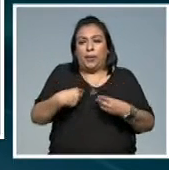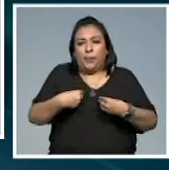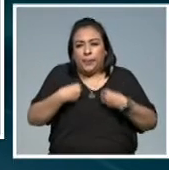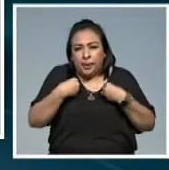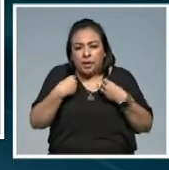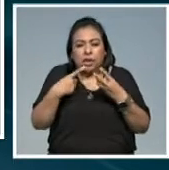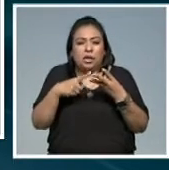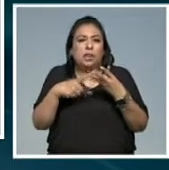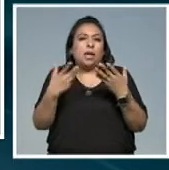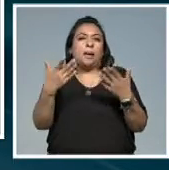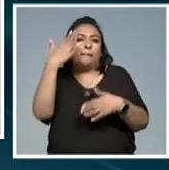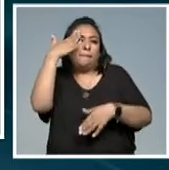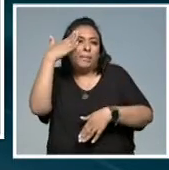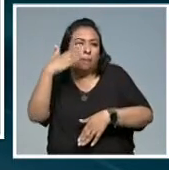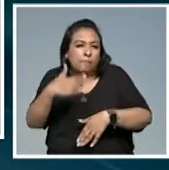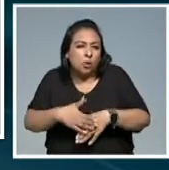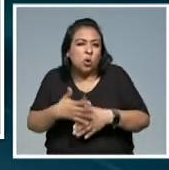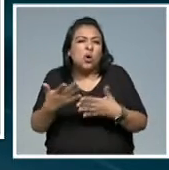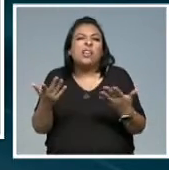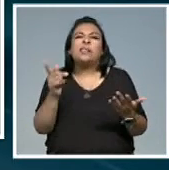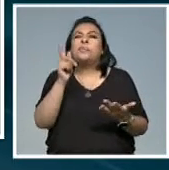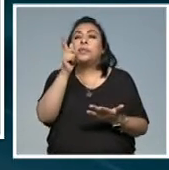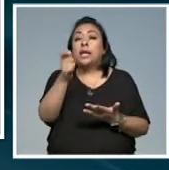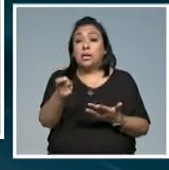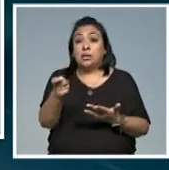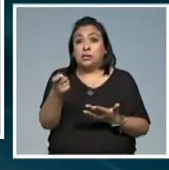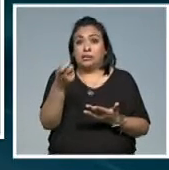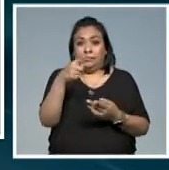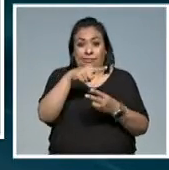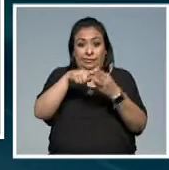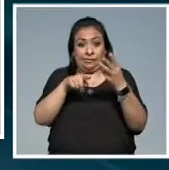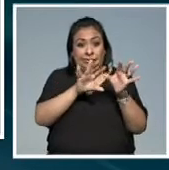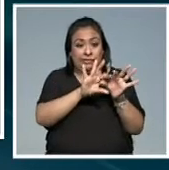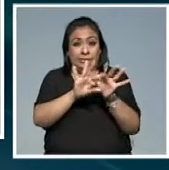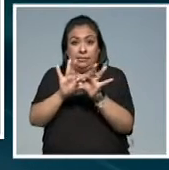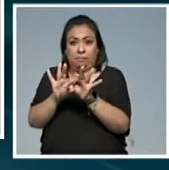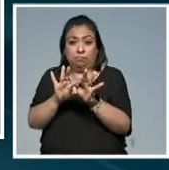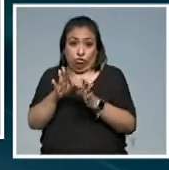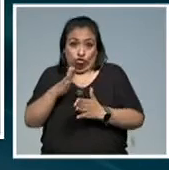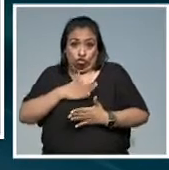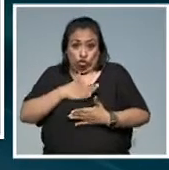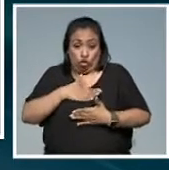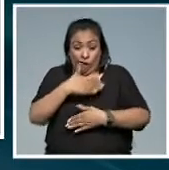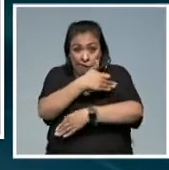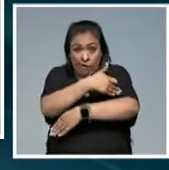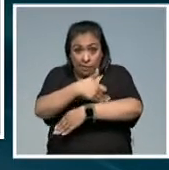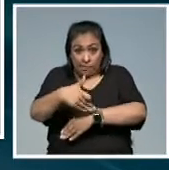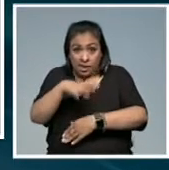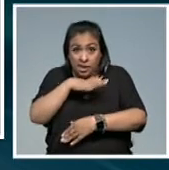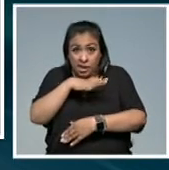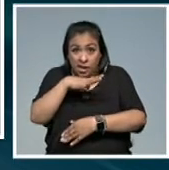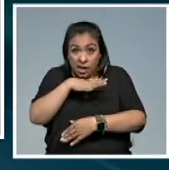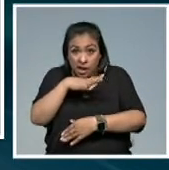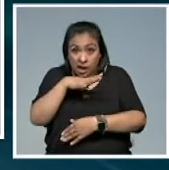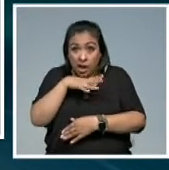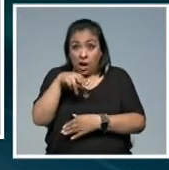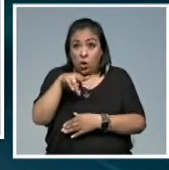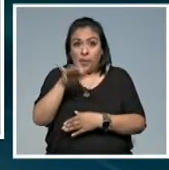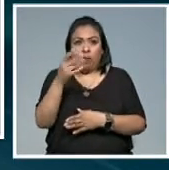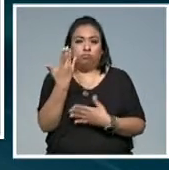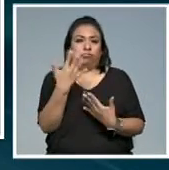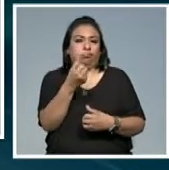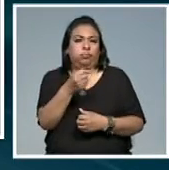autobiografia, memoir, il rapporto che c'è fra questi generi. E io, avere una famiglia romanzesca non è un talento,